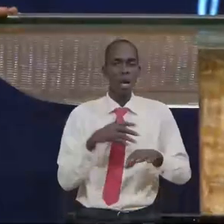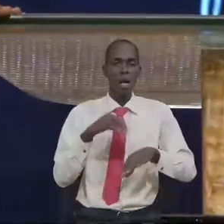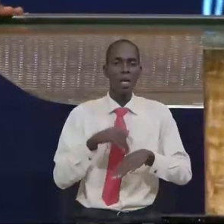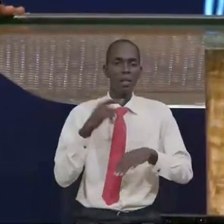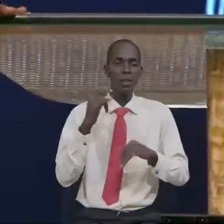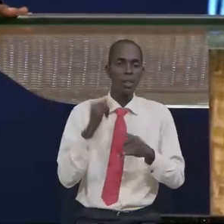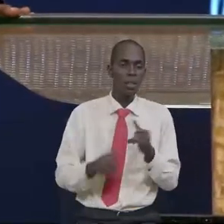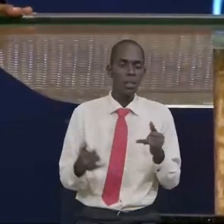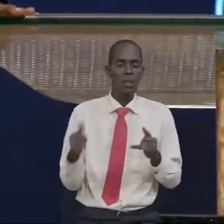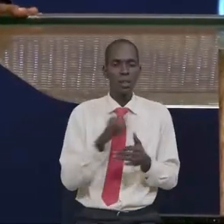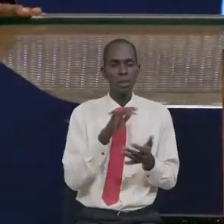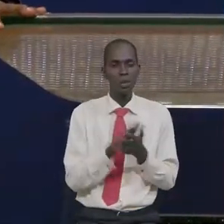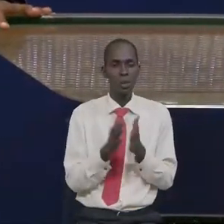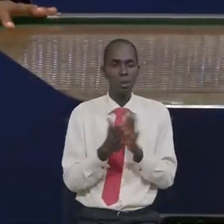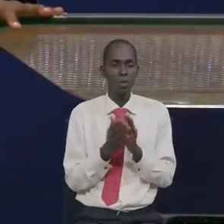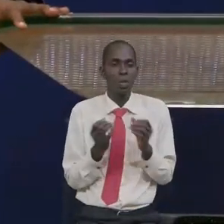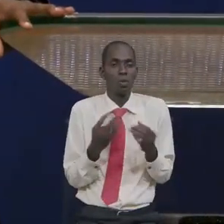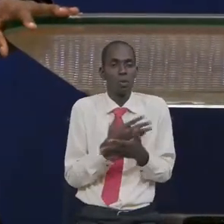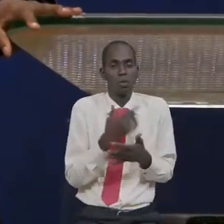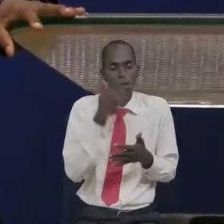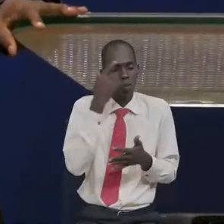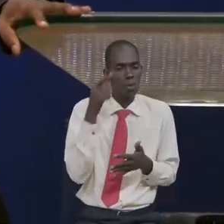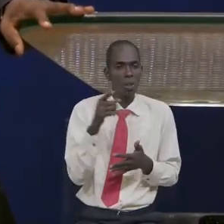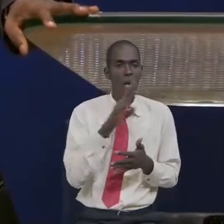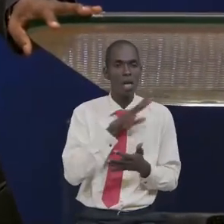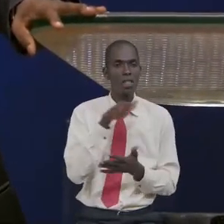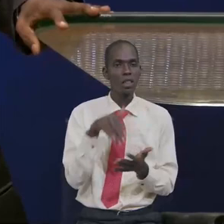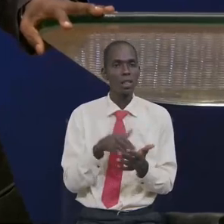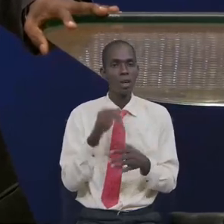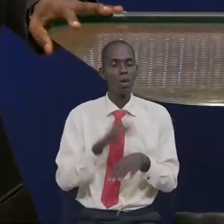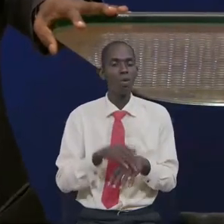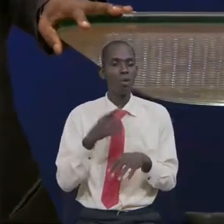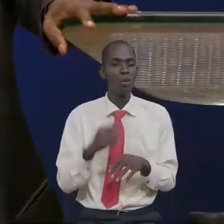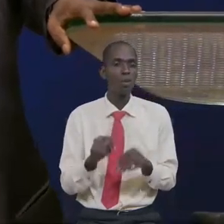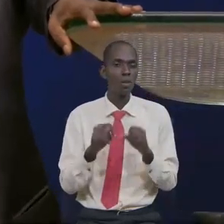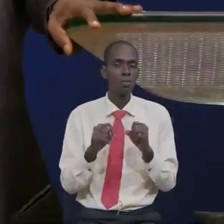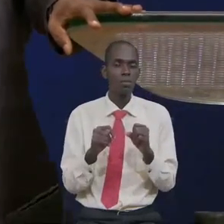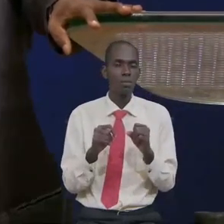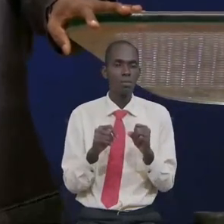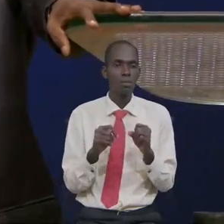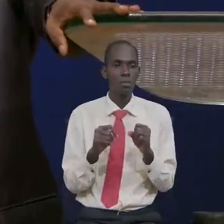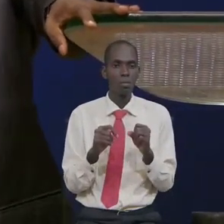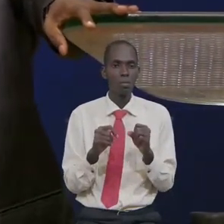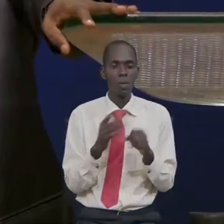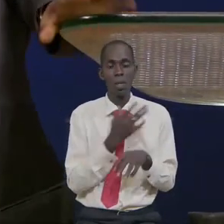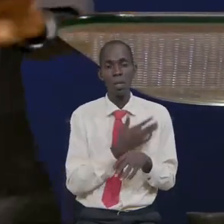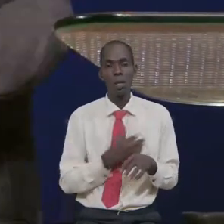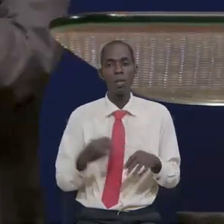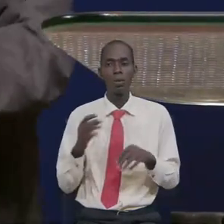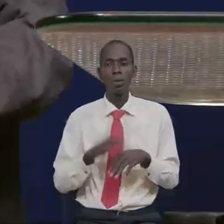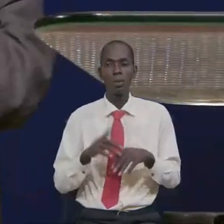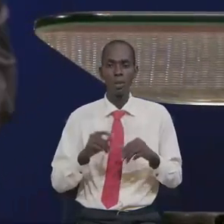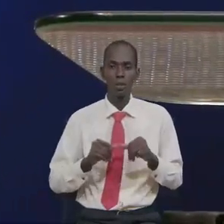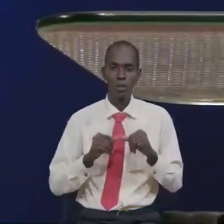ils deviennent apeurés et se concentrent sur le pouvoir